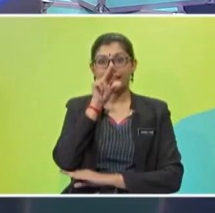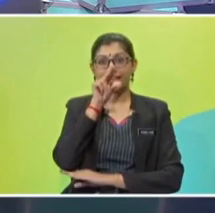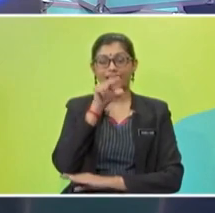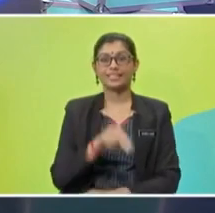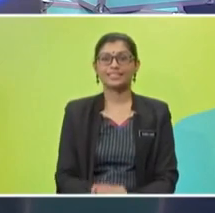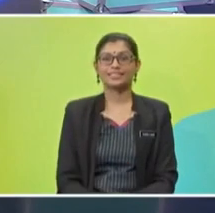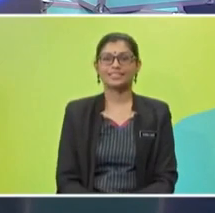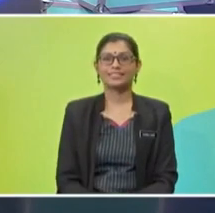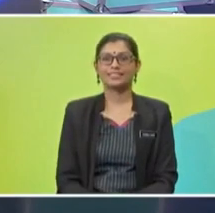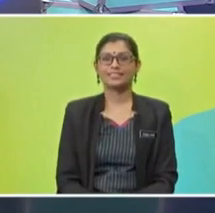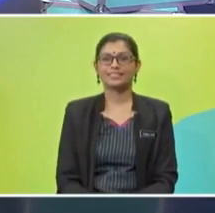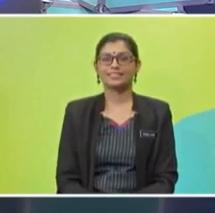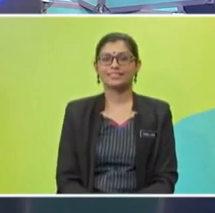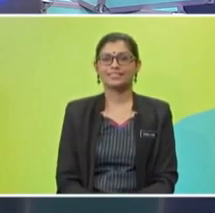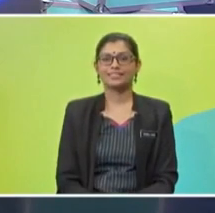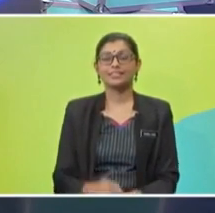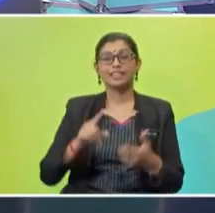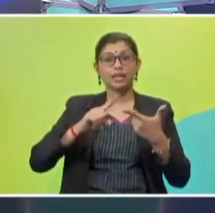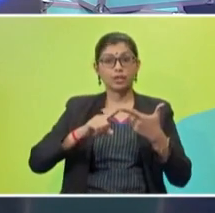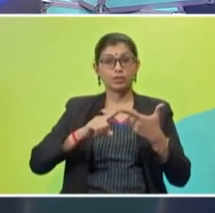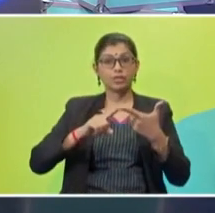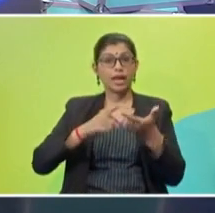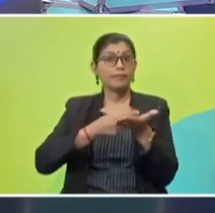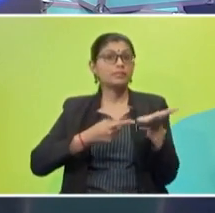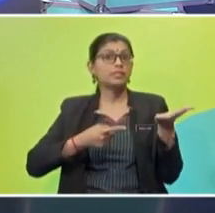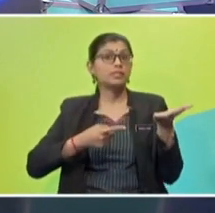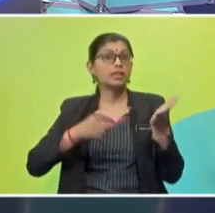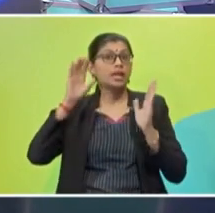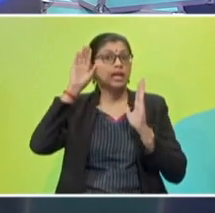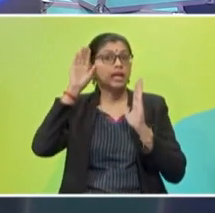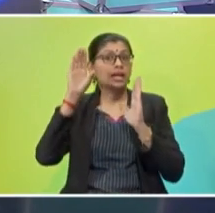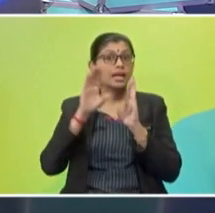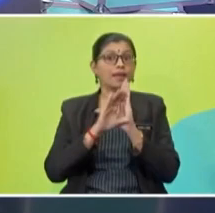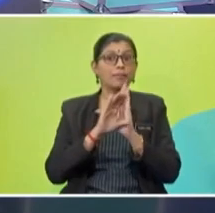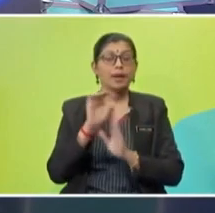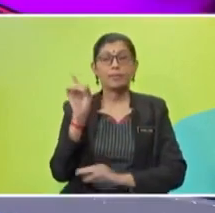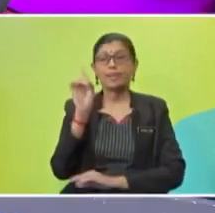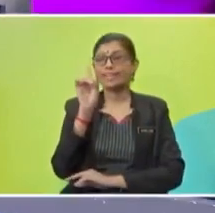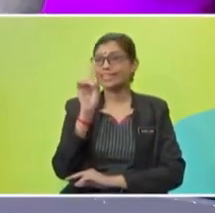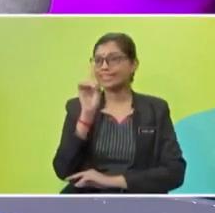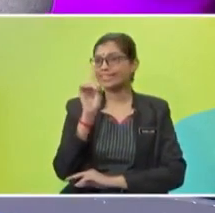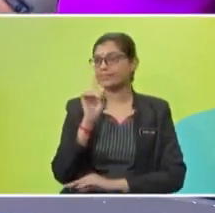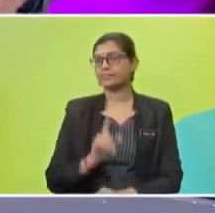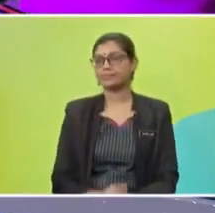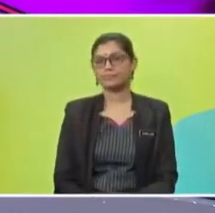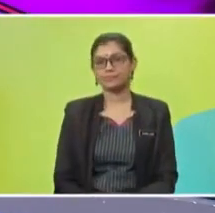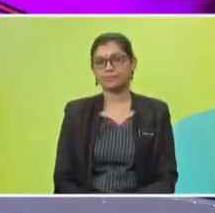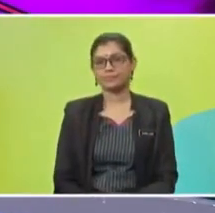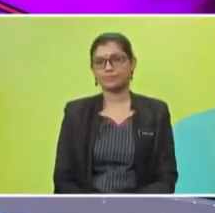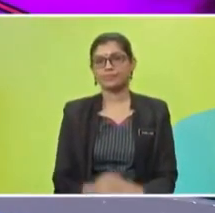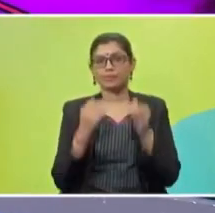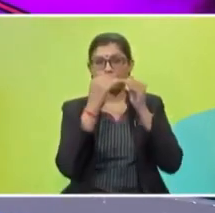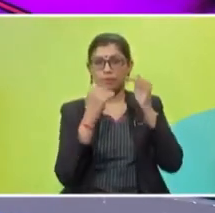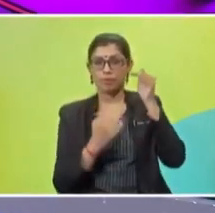bye kedua ayam ayam ayam Oke